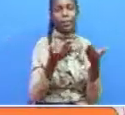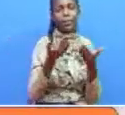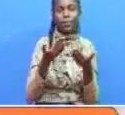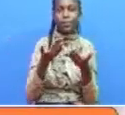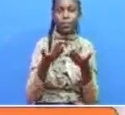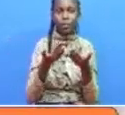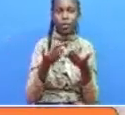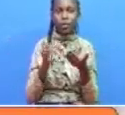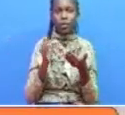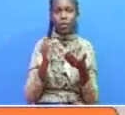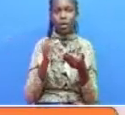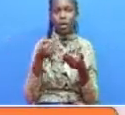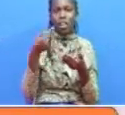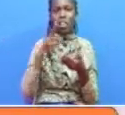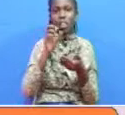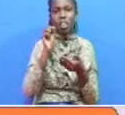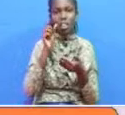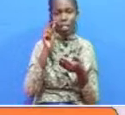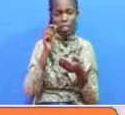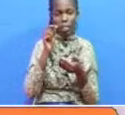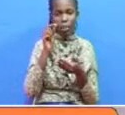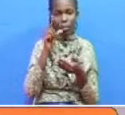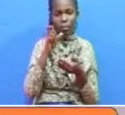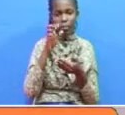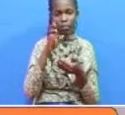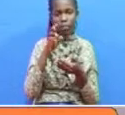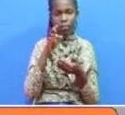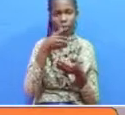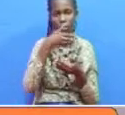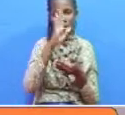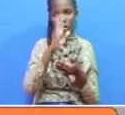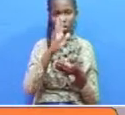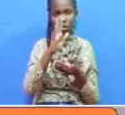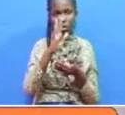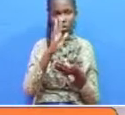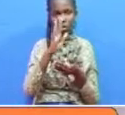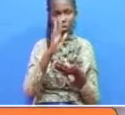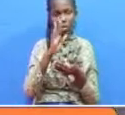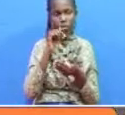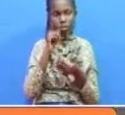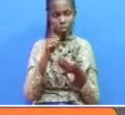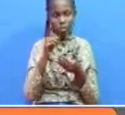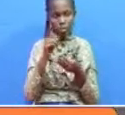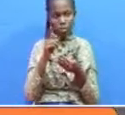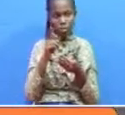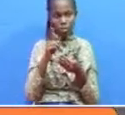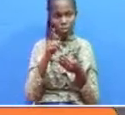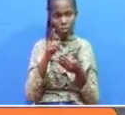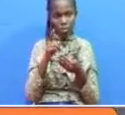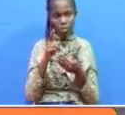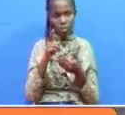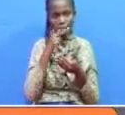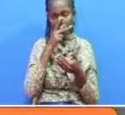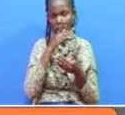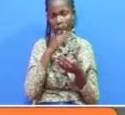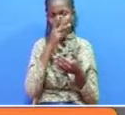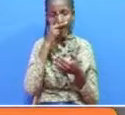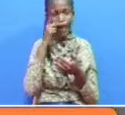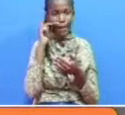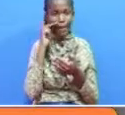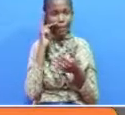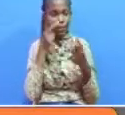naomba mwambea Mungu Mwenyezi Mungu afungue macho na masikio ya ndugu yetu Stephen Kalonzo